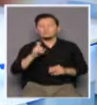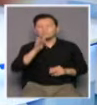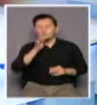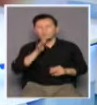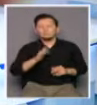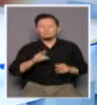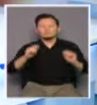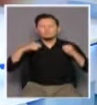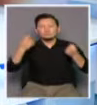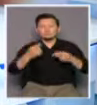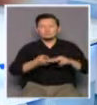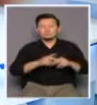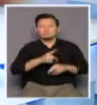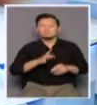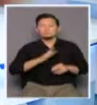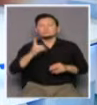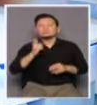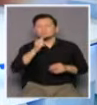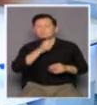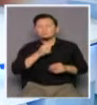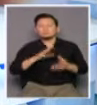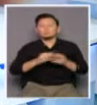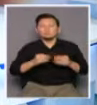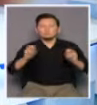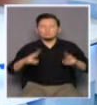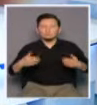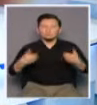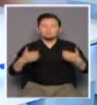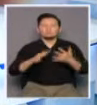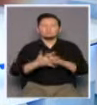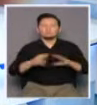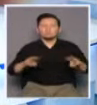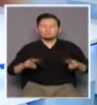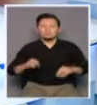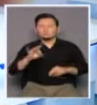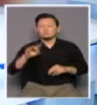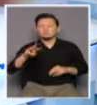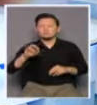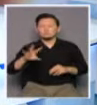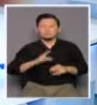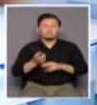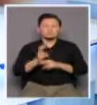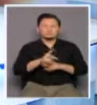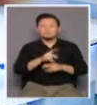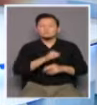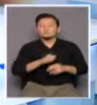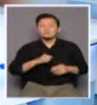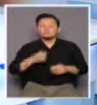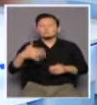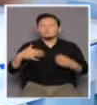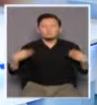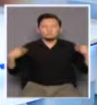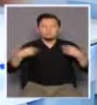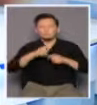толды. Ғасыр жасаған алтын құрсақтананы арнайы құттықтап барған аудан әкімі Арман Баженов кейуананы иығына құнды шапан